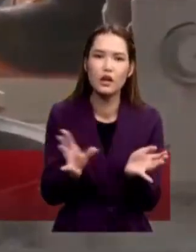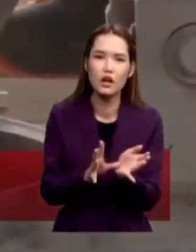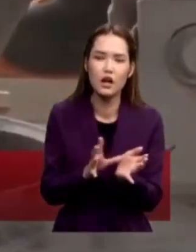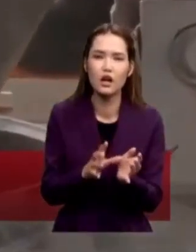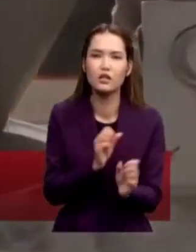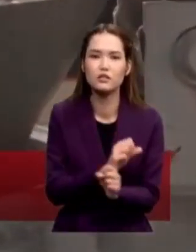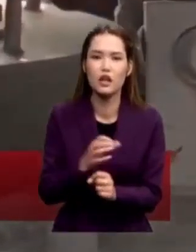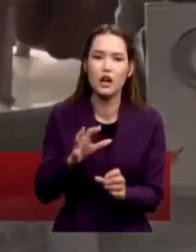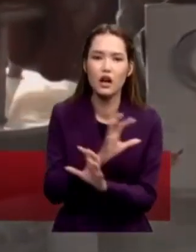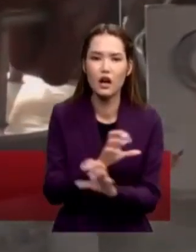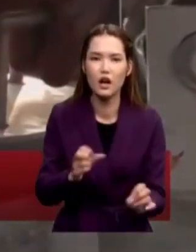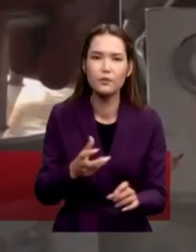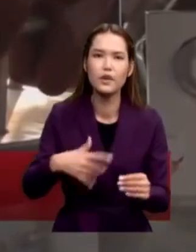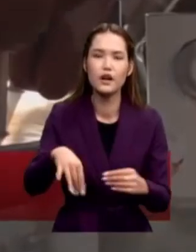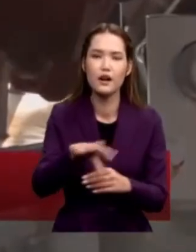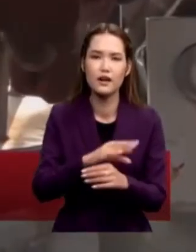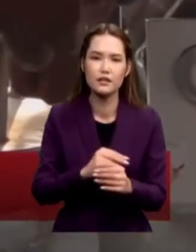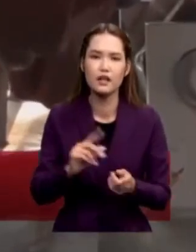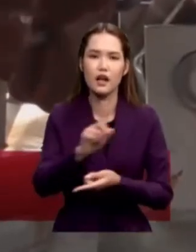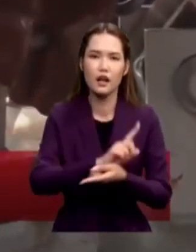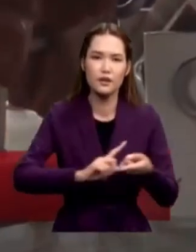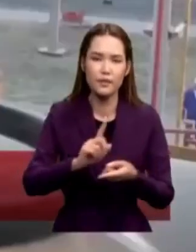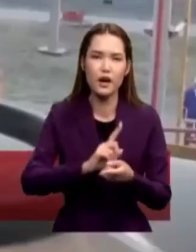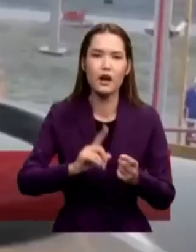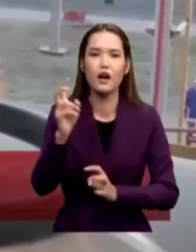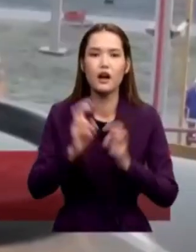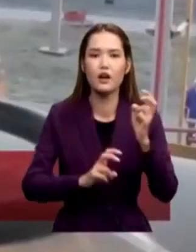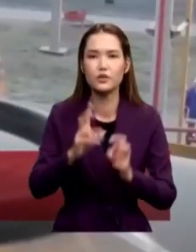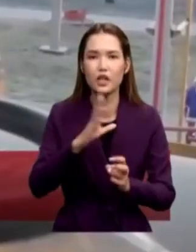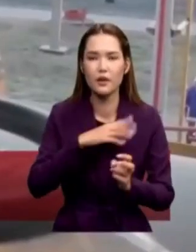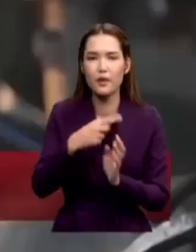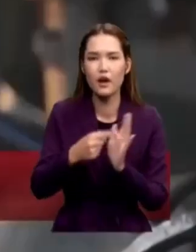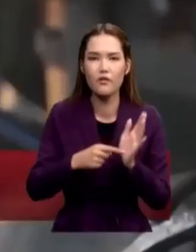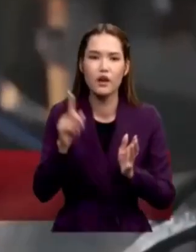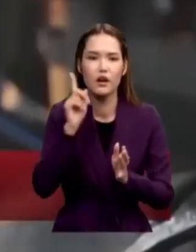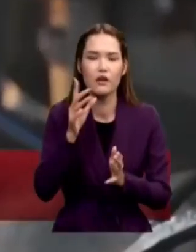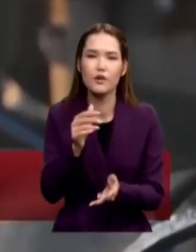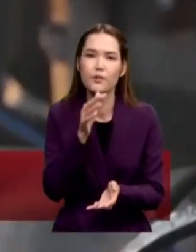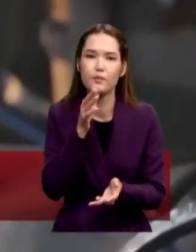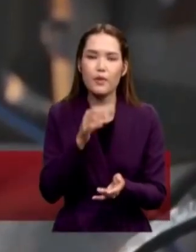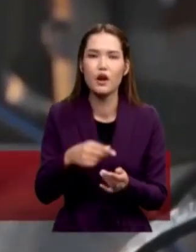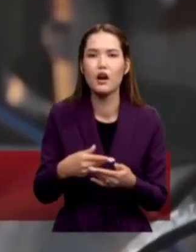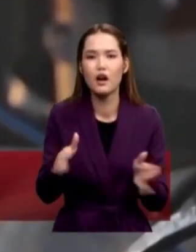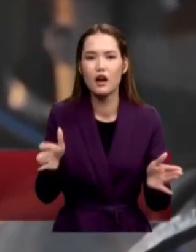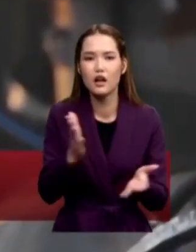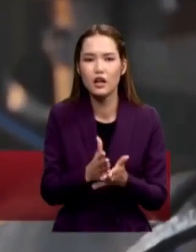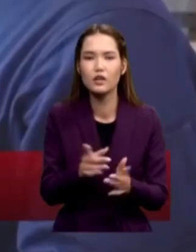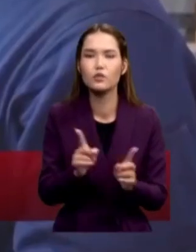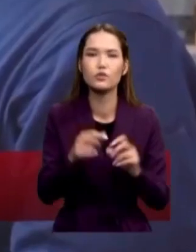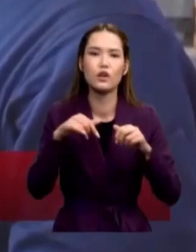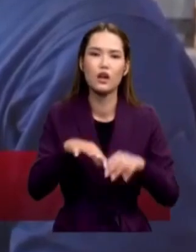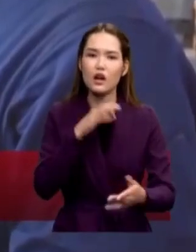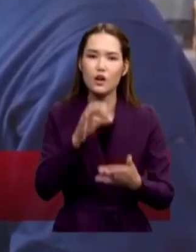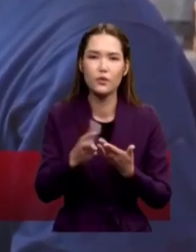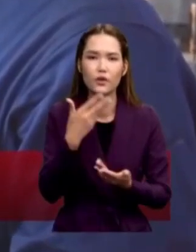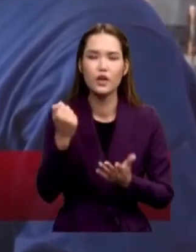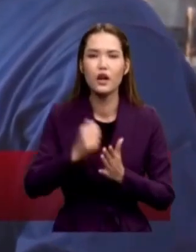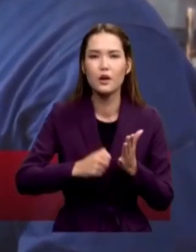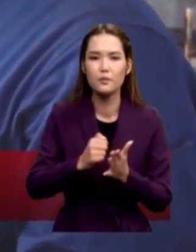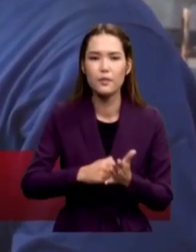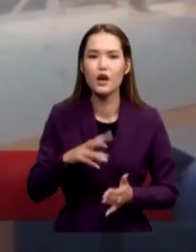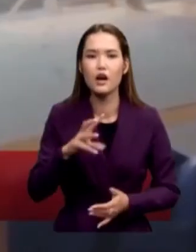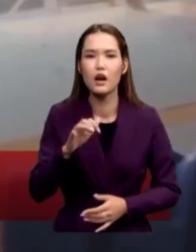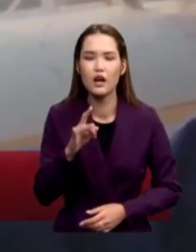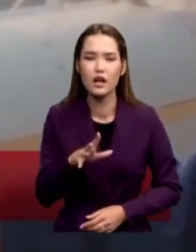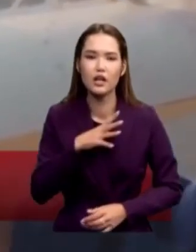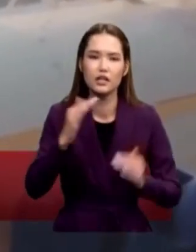отключение целого нефтеперерабатывающего завода? Этот вопрос пока остается открытым. Причины нестабильной работы МАЭК, которая привела